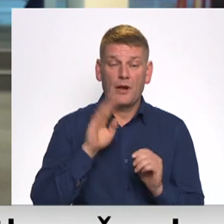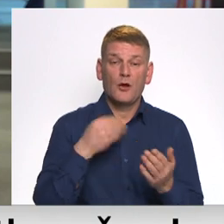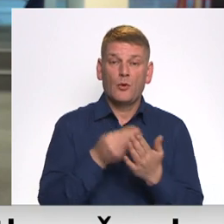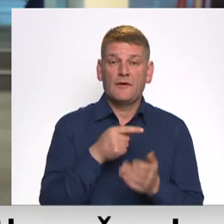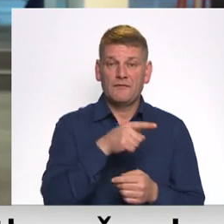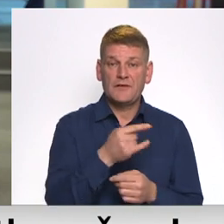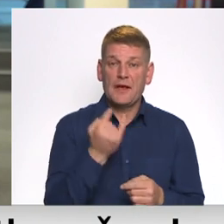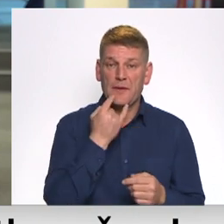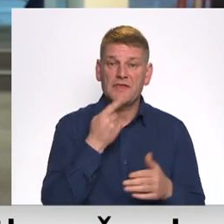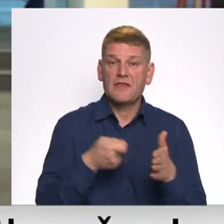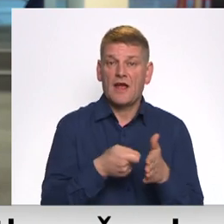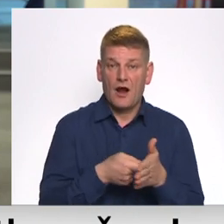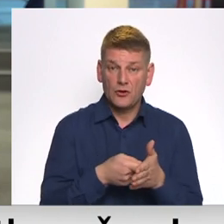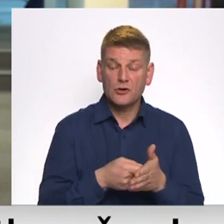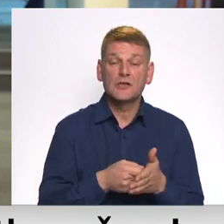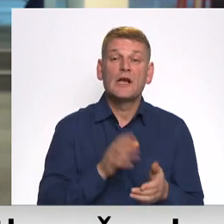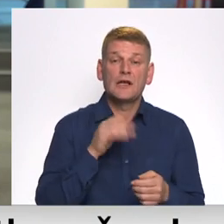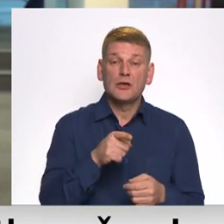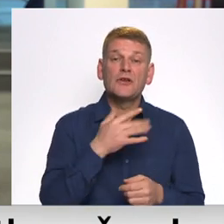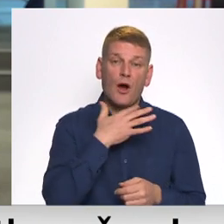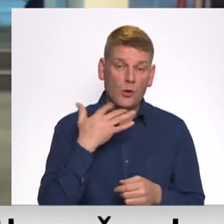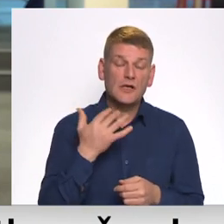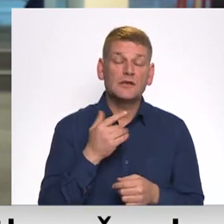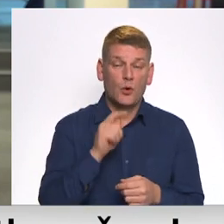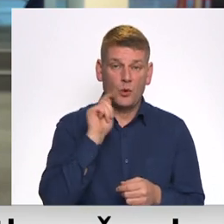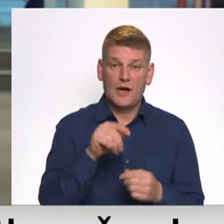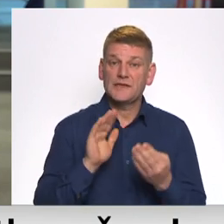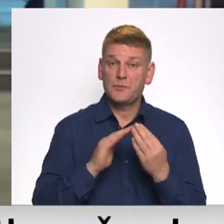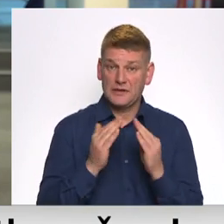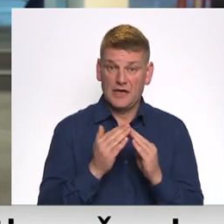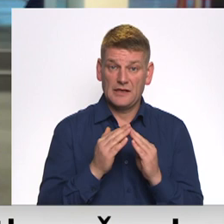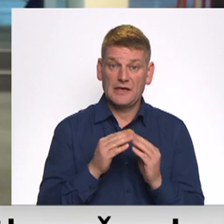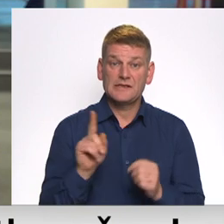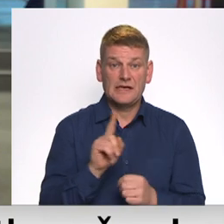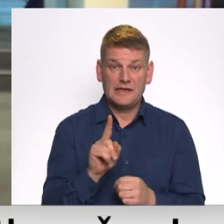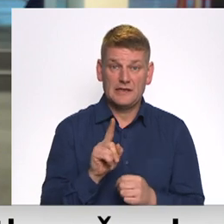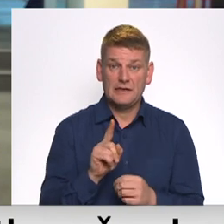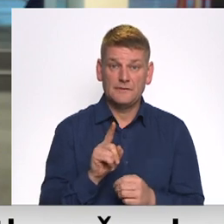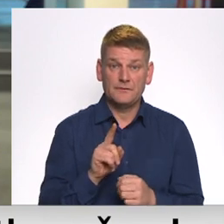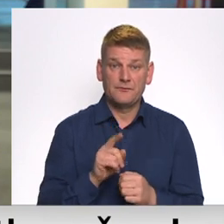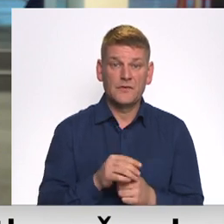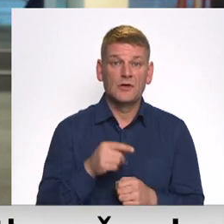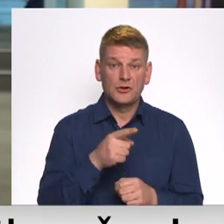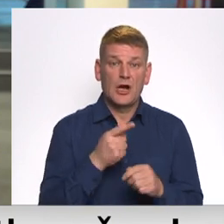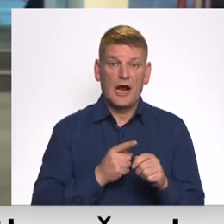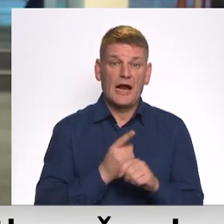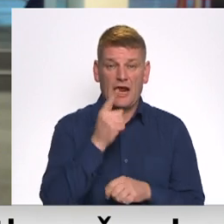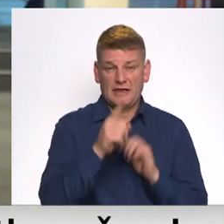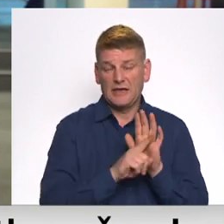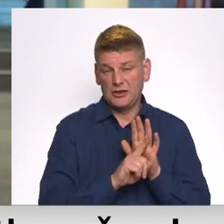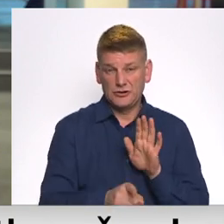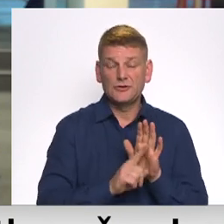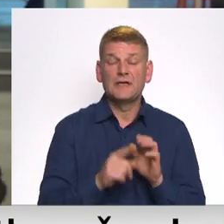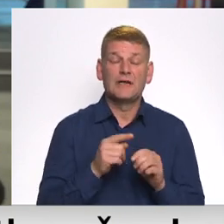viņiem ģenerators, jo šobrīd daudzās Ukrainas pilsētās ir šie raķešu lidojumā ir cietušas